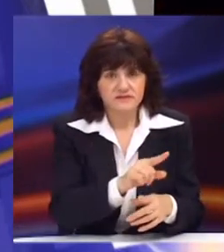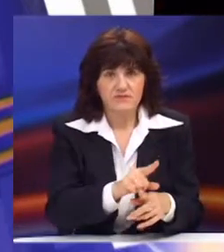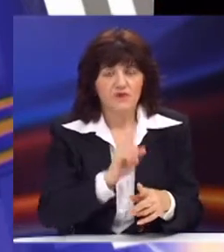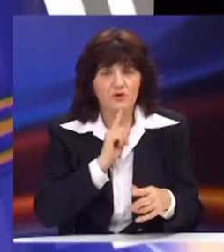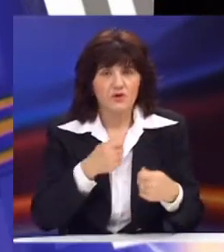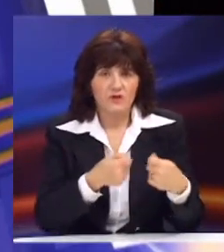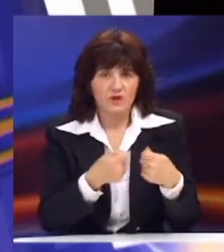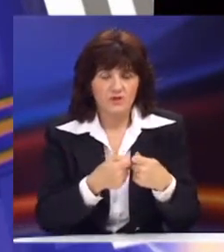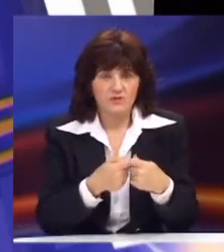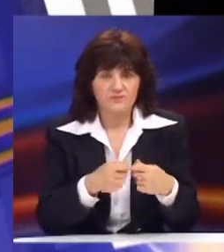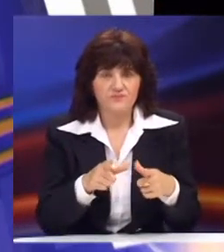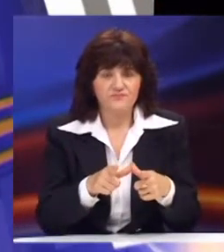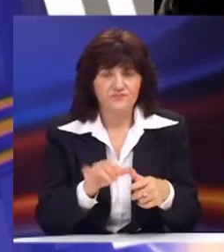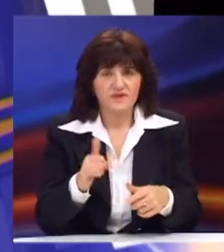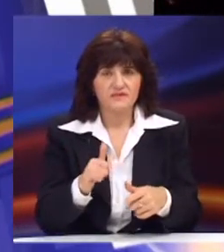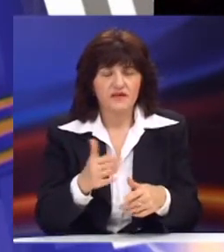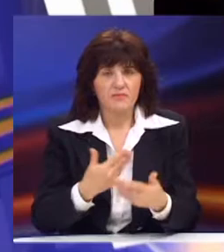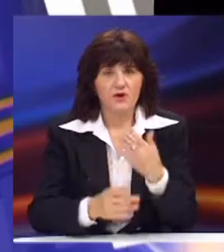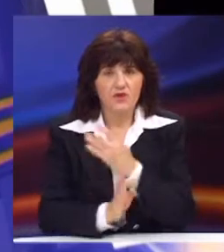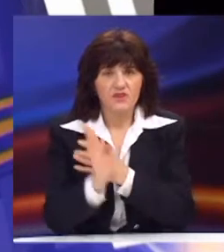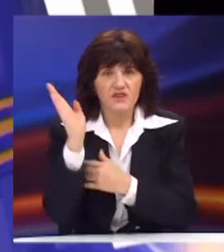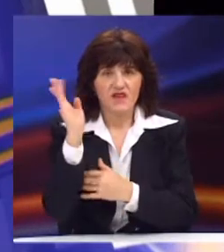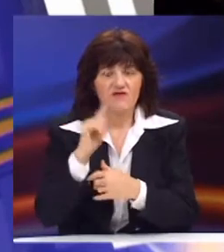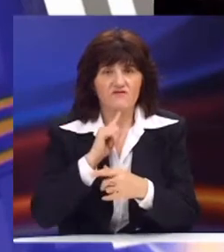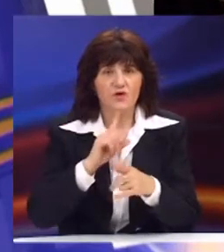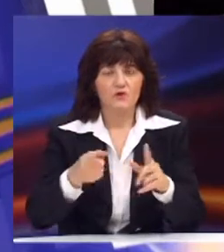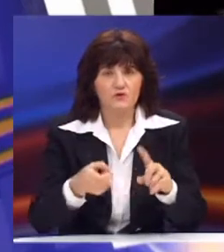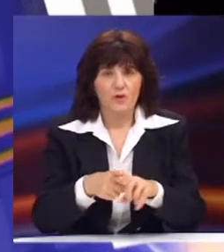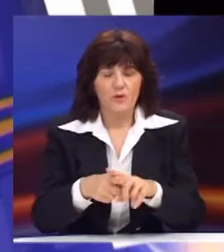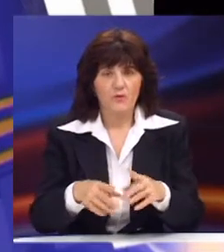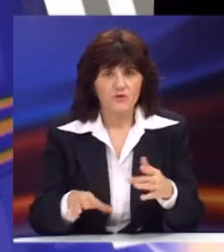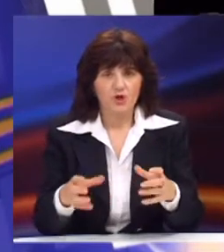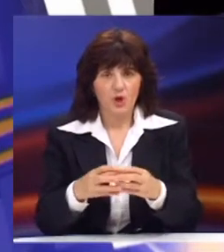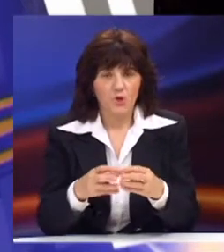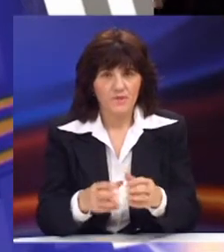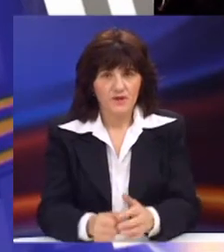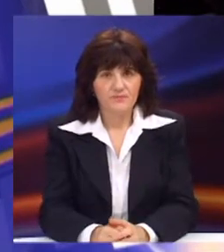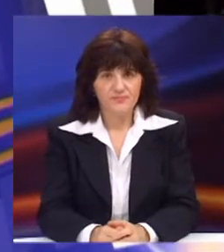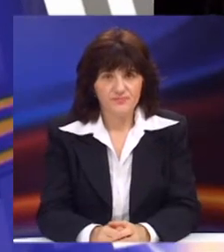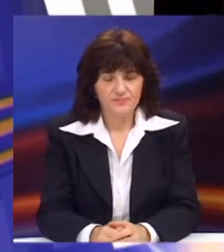izabrani su na radionicama koje je organizovalo udruženje Srebrno drvo uz pomoć grupe Hajde da.